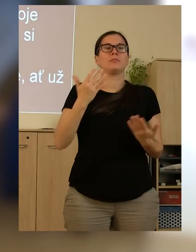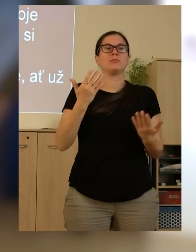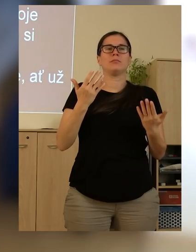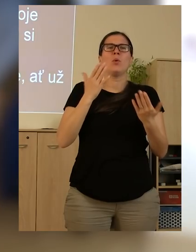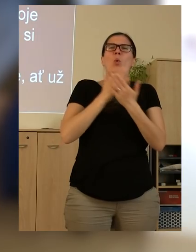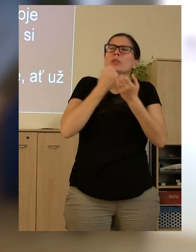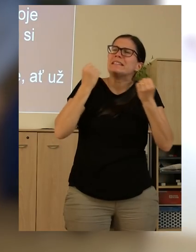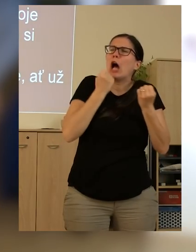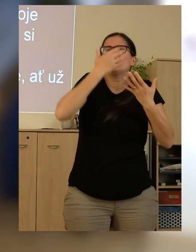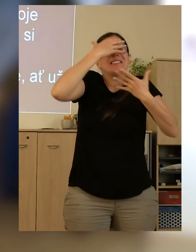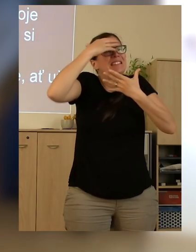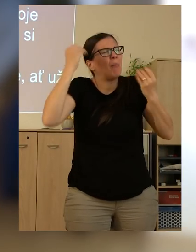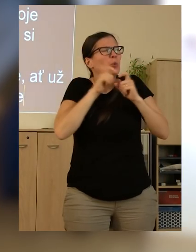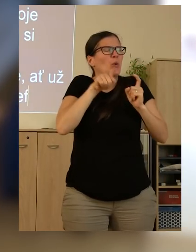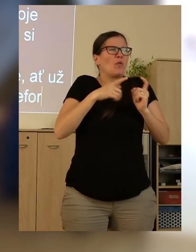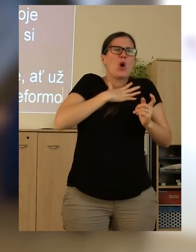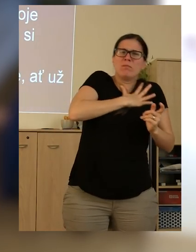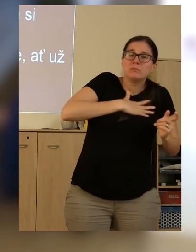zdeformovaná.